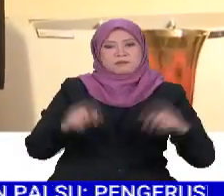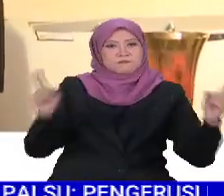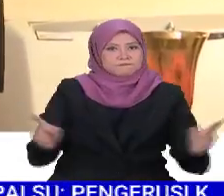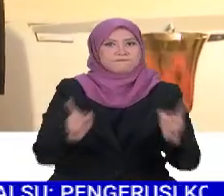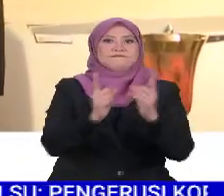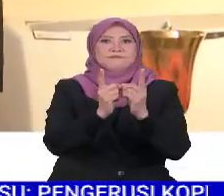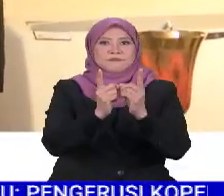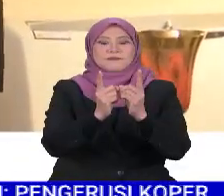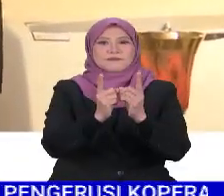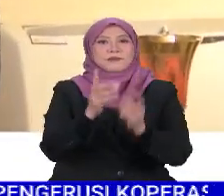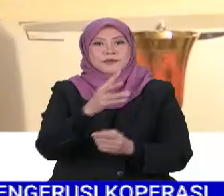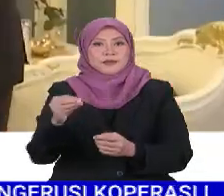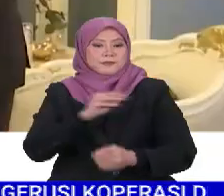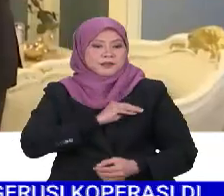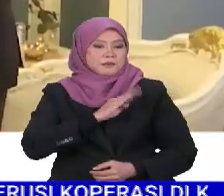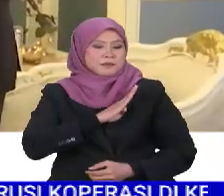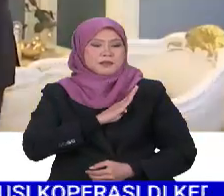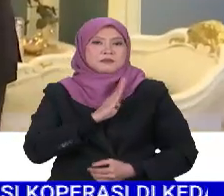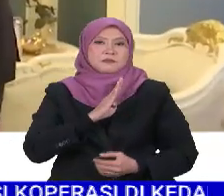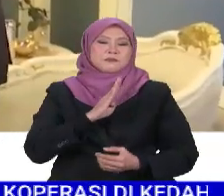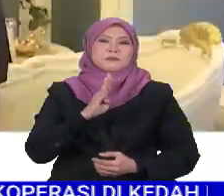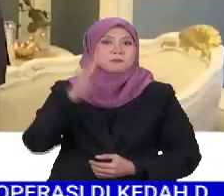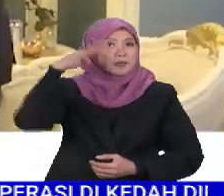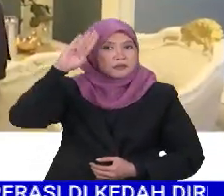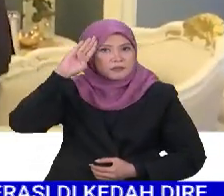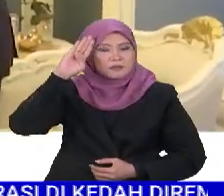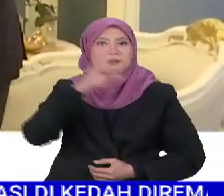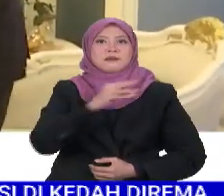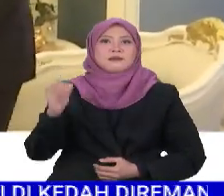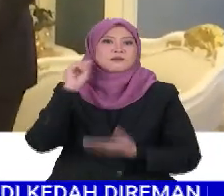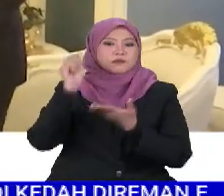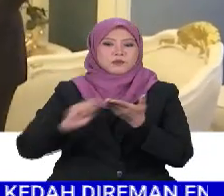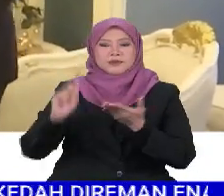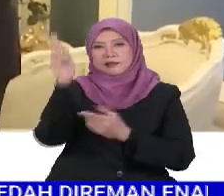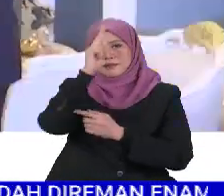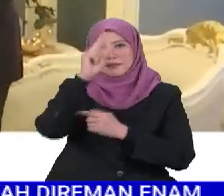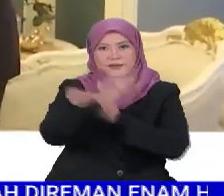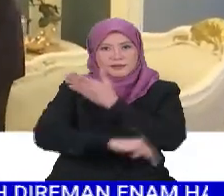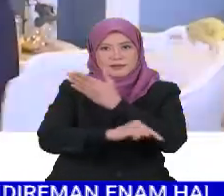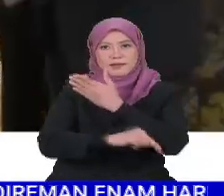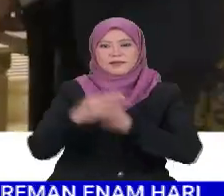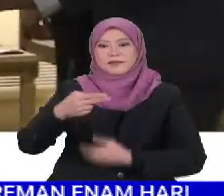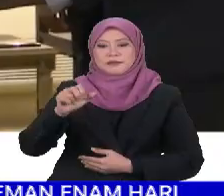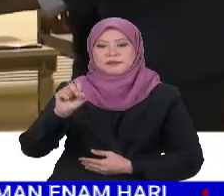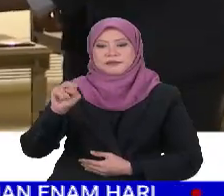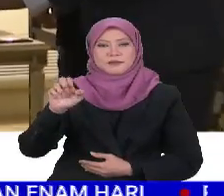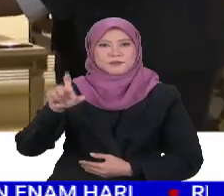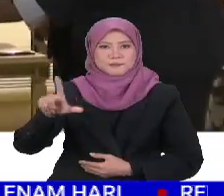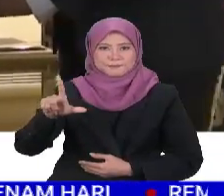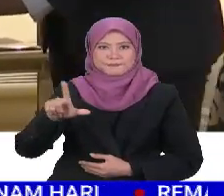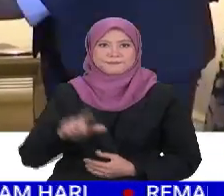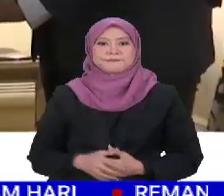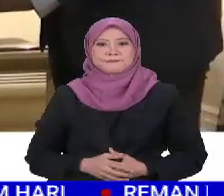menghadap berkenaan. Turut hadir Menteri Besar Perlis Syukri Ramli serta Setiausaha Kerajaan Negeri Datuk Seri Hasnul Zamzam Ahmad.